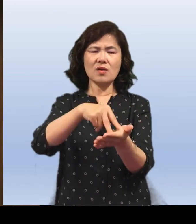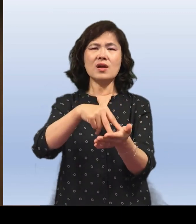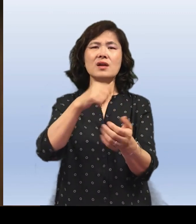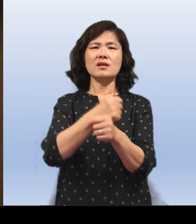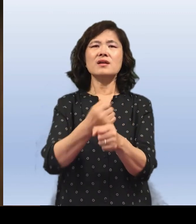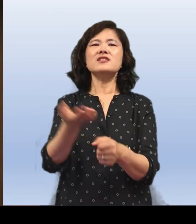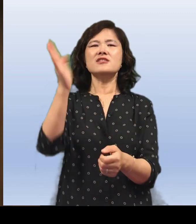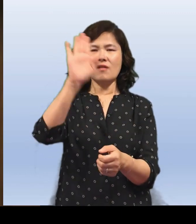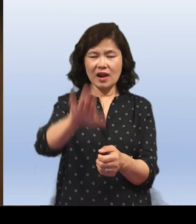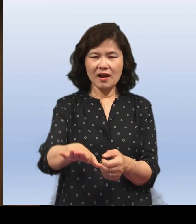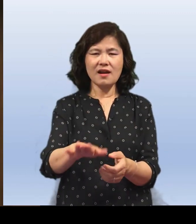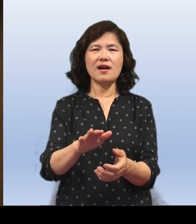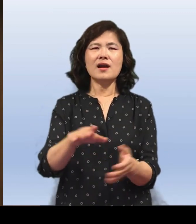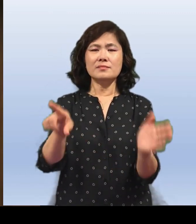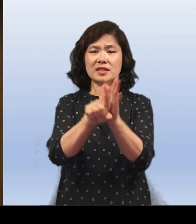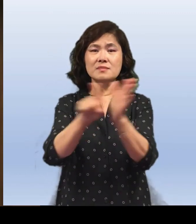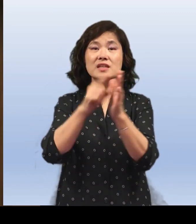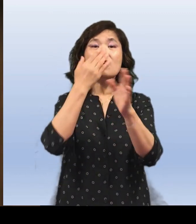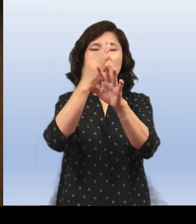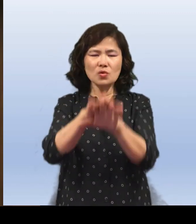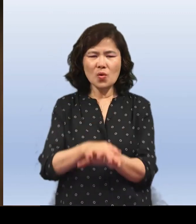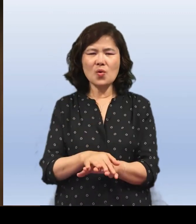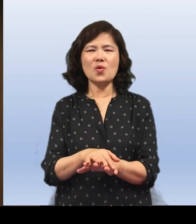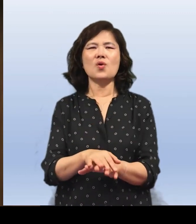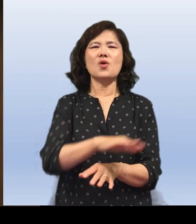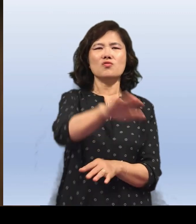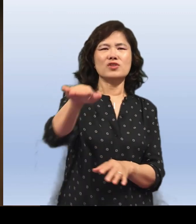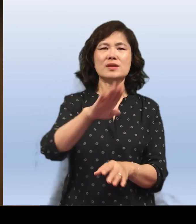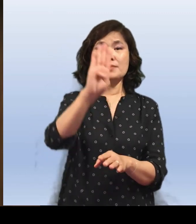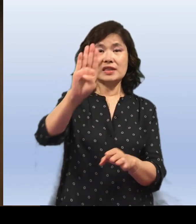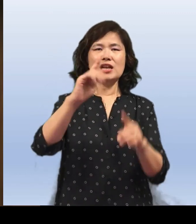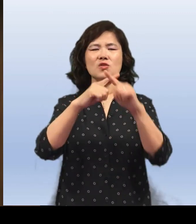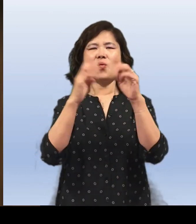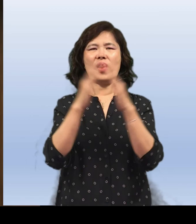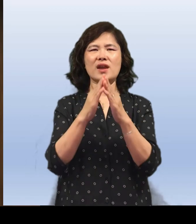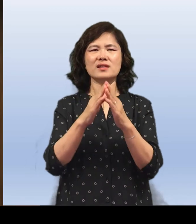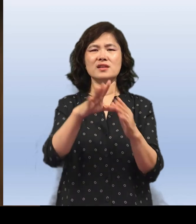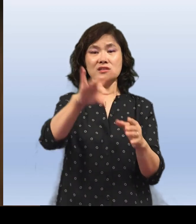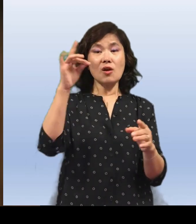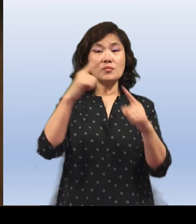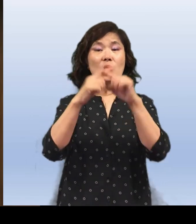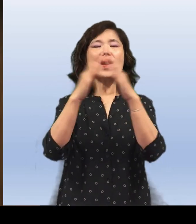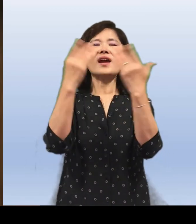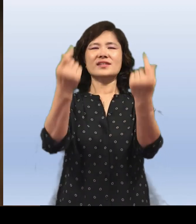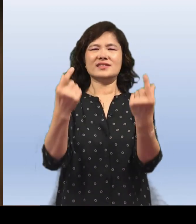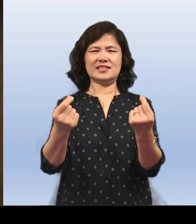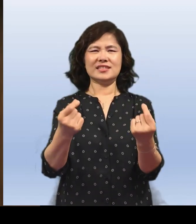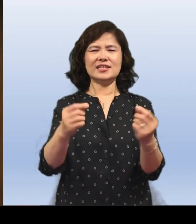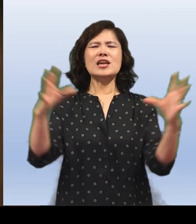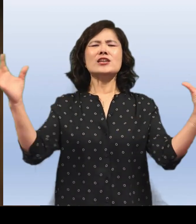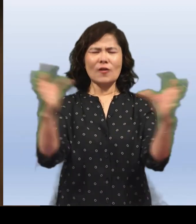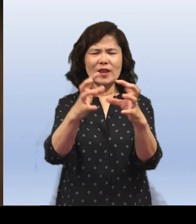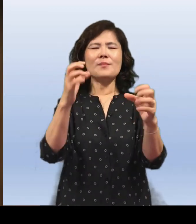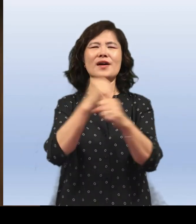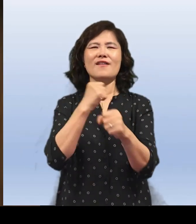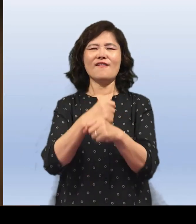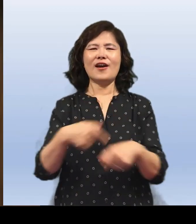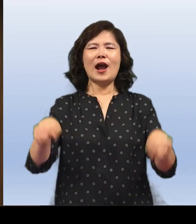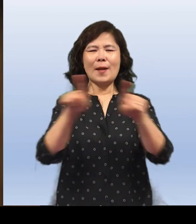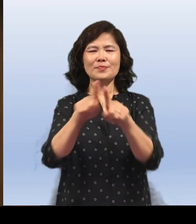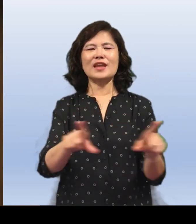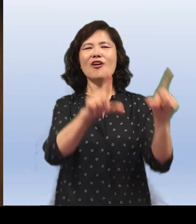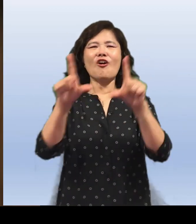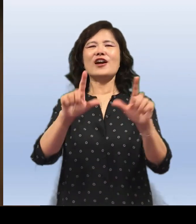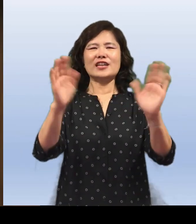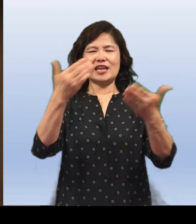환경에도 불구하고 믿음의 성도는, 우리 베델교회는 초대교회처럼 연합하여서 함께